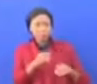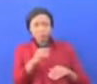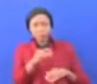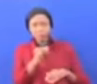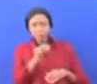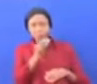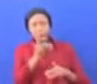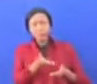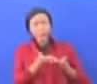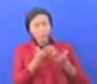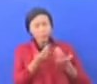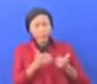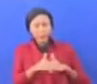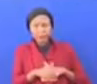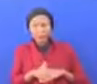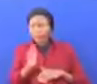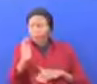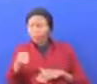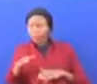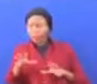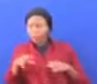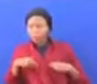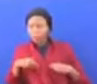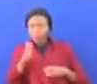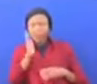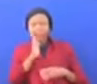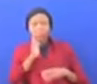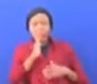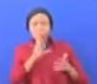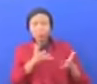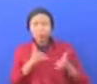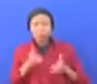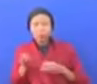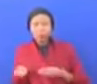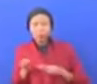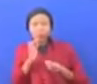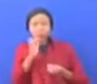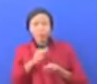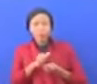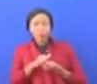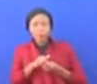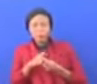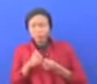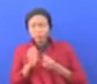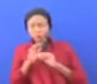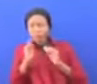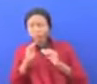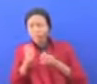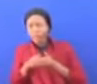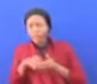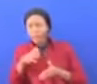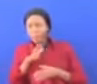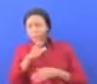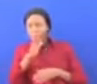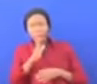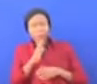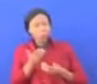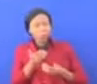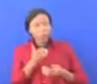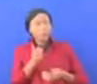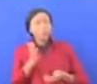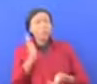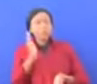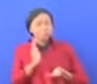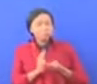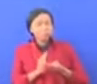mgodi umekubali pia kuchukua vijana wapelekwe stadi za maisha kwa maana ya VETA kwa gharama zao. Lakini pia wape vitendea kazi. Hii pia itapunguza